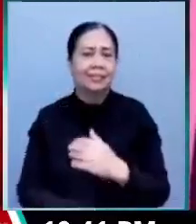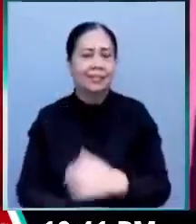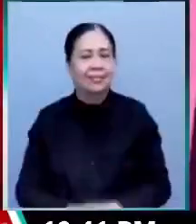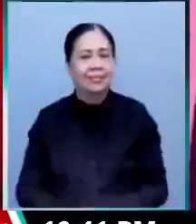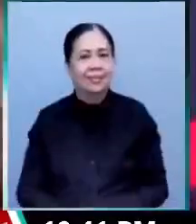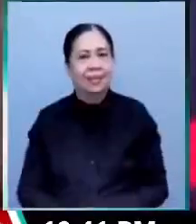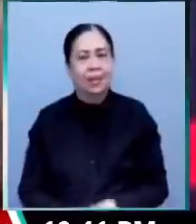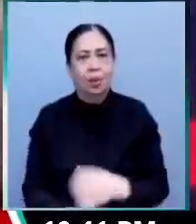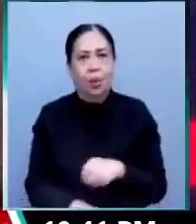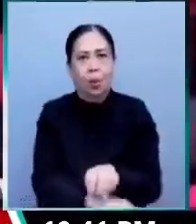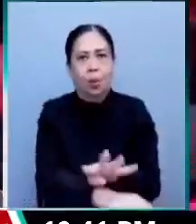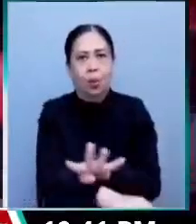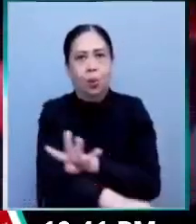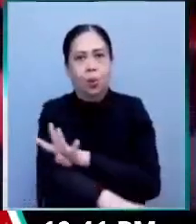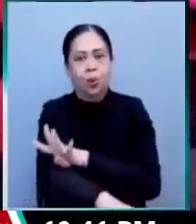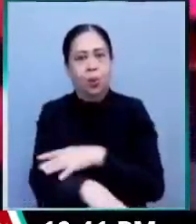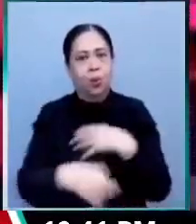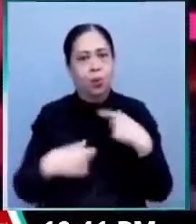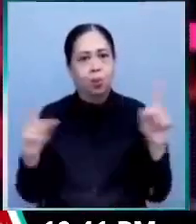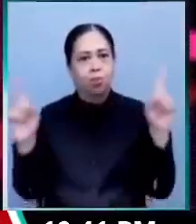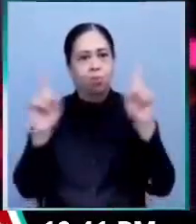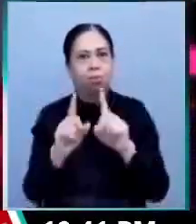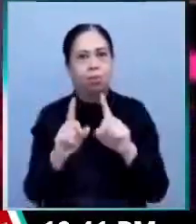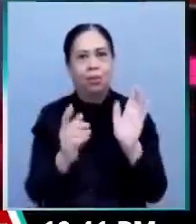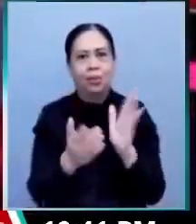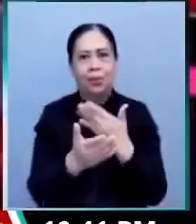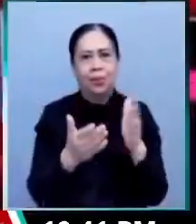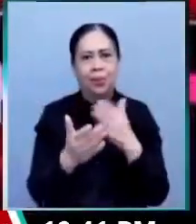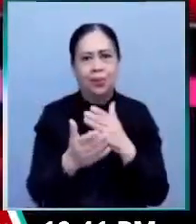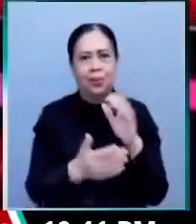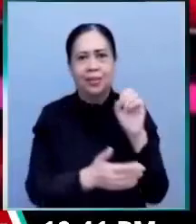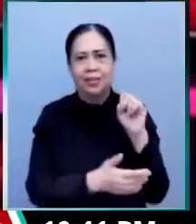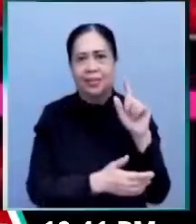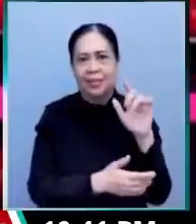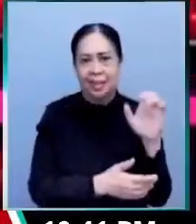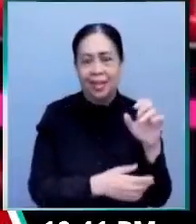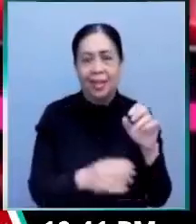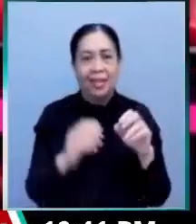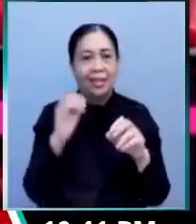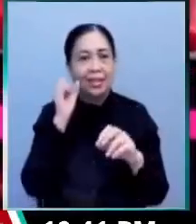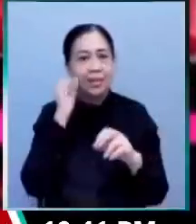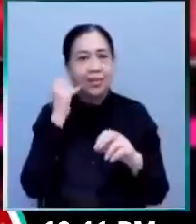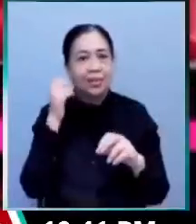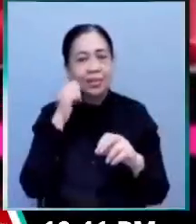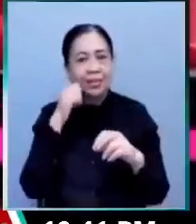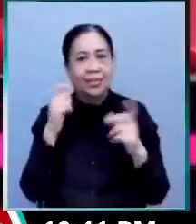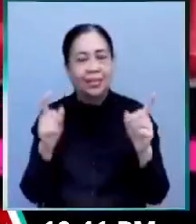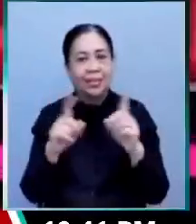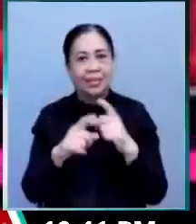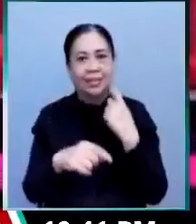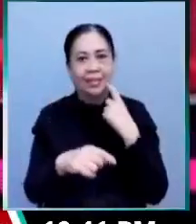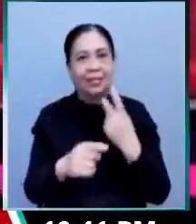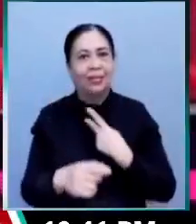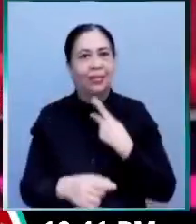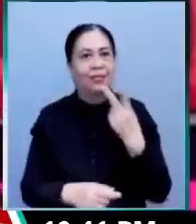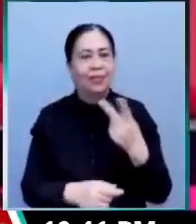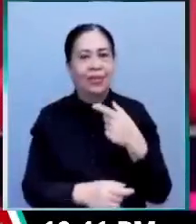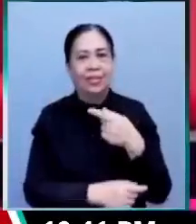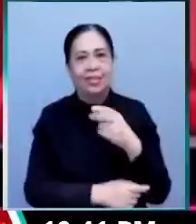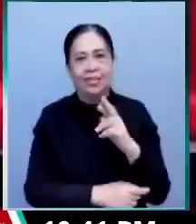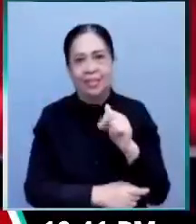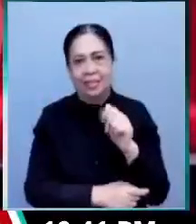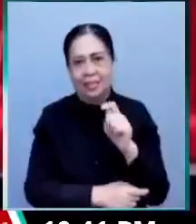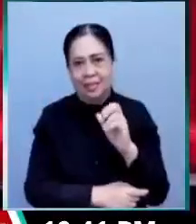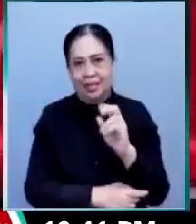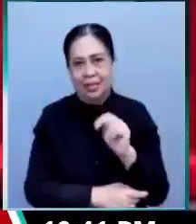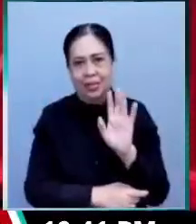Goosebumps sa impromptu duet nina Julianne San Jose at Stel ng SB19 sa recent episode ng The Voice Generations. Sa segment kasi